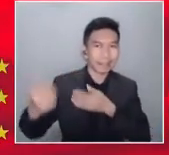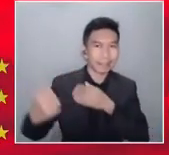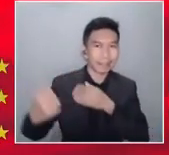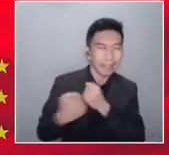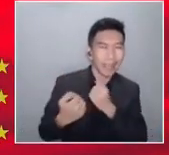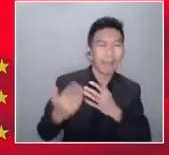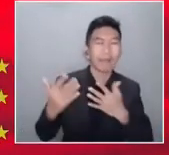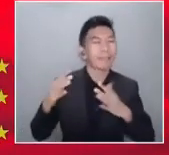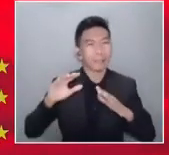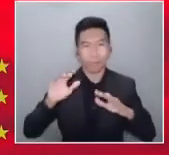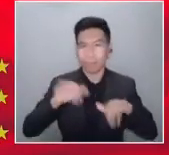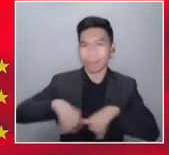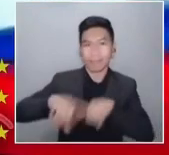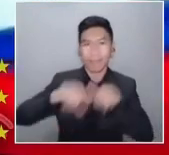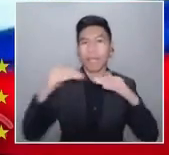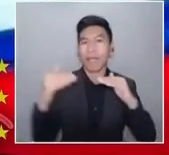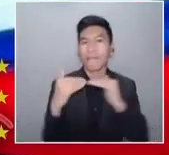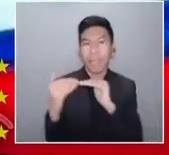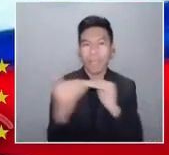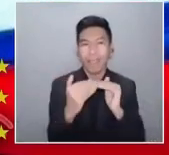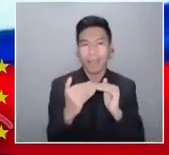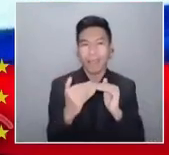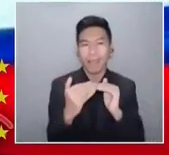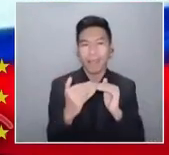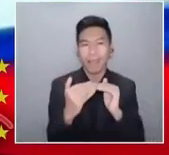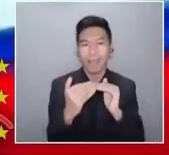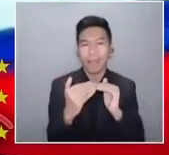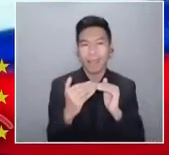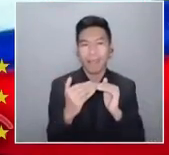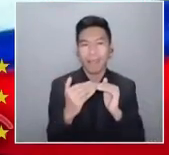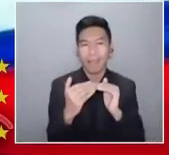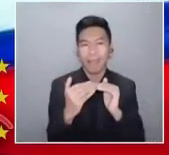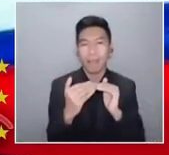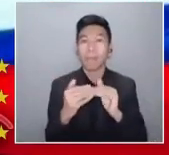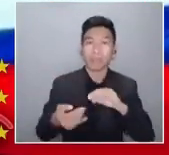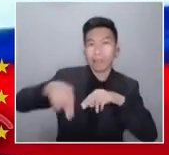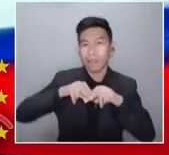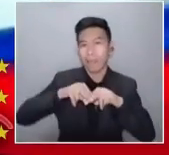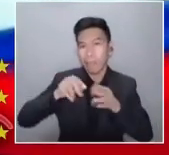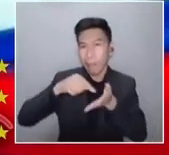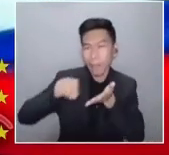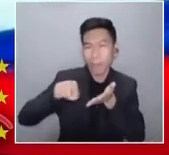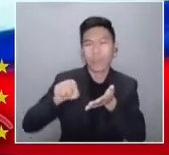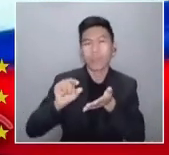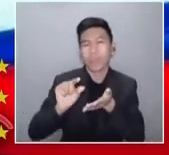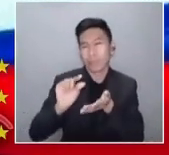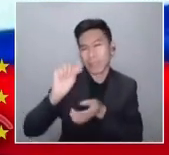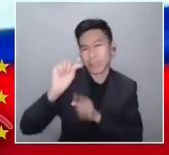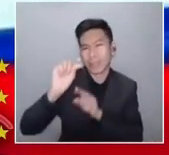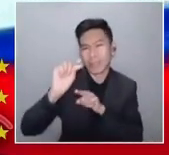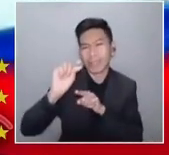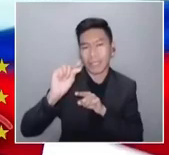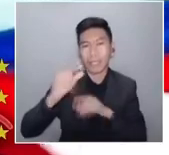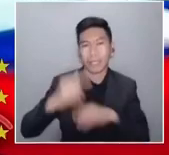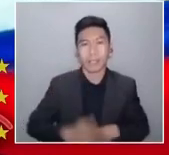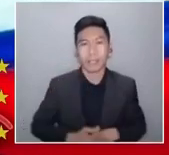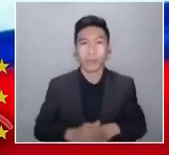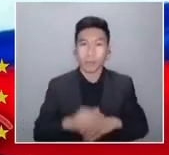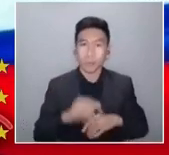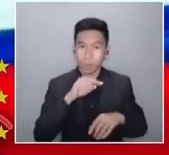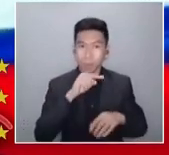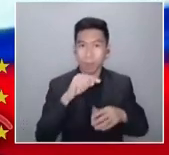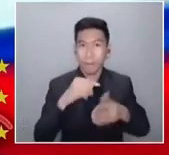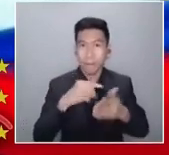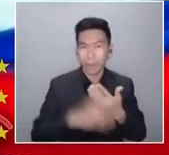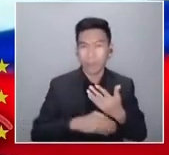So these three components put together will be able to help MSMEs in general.